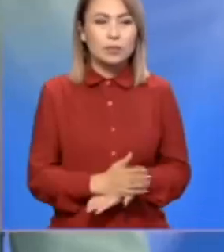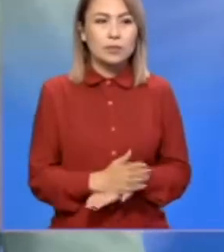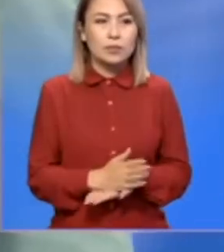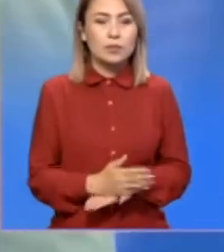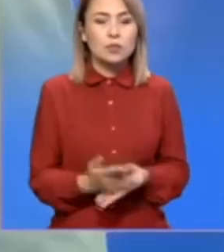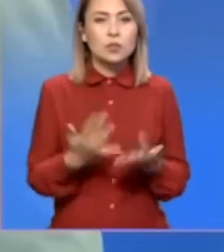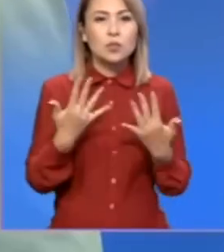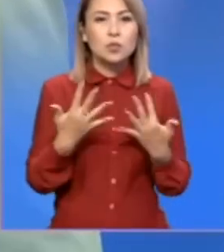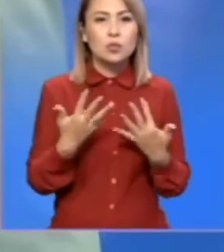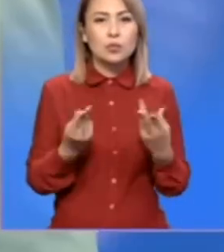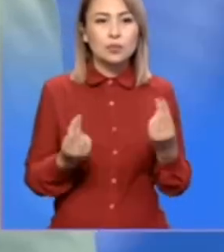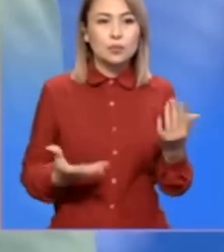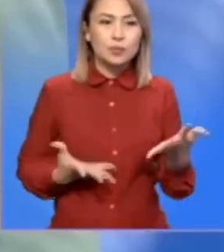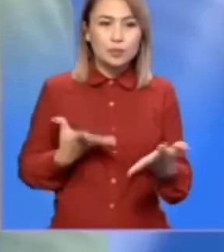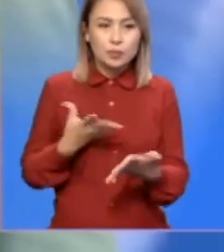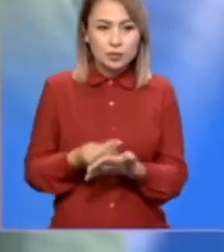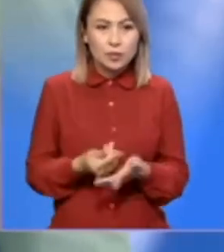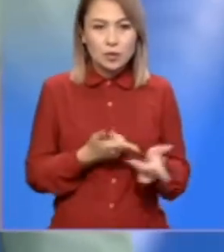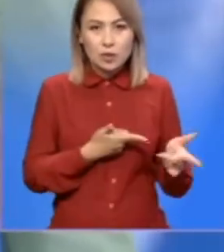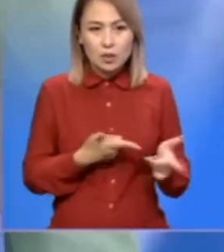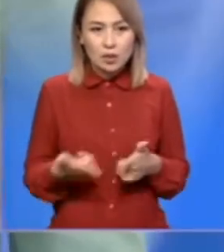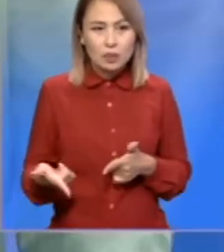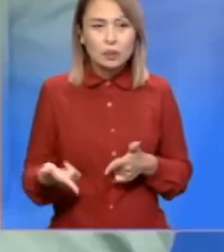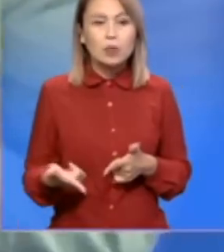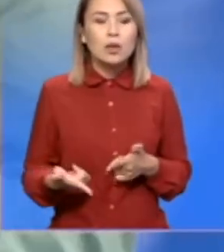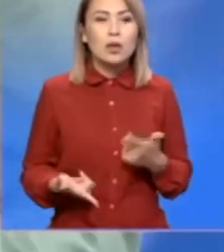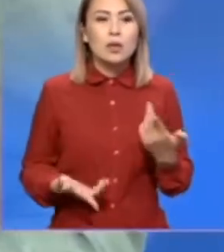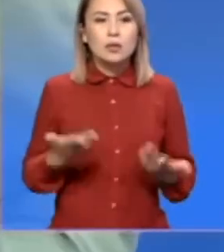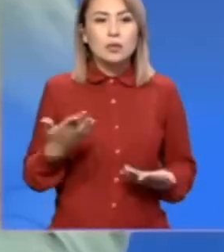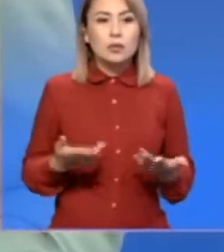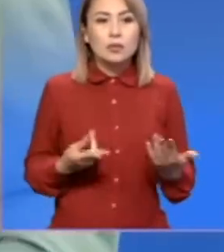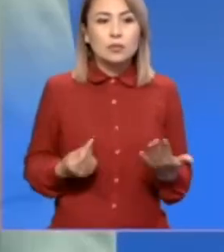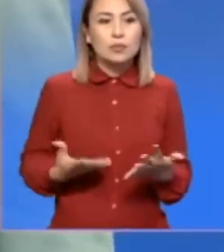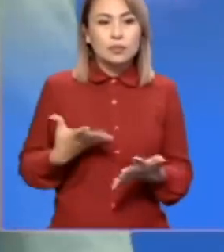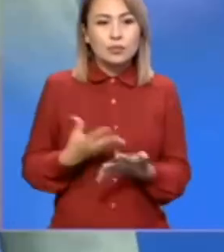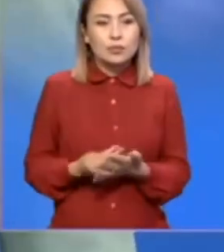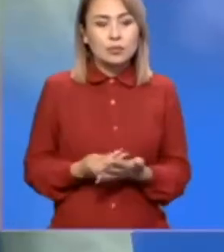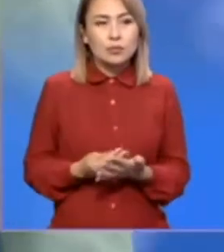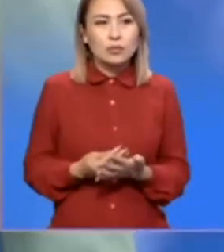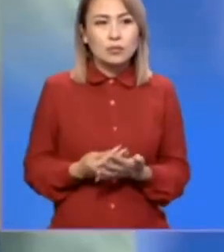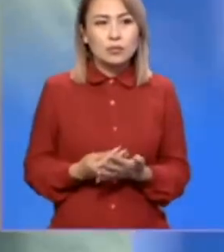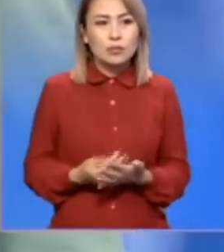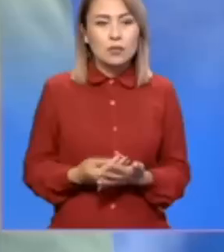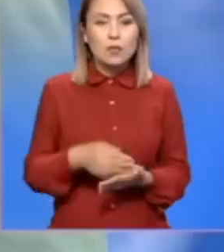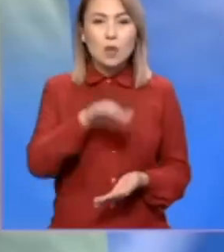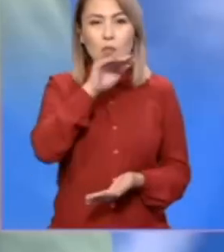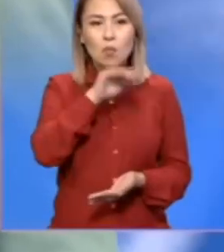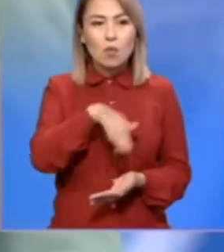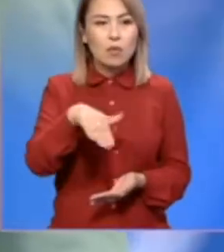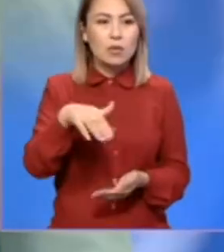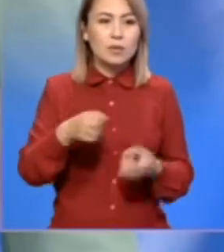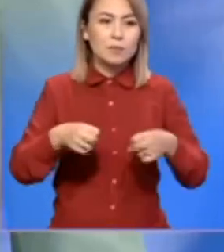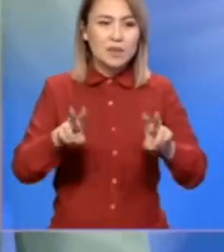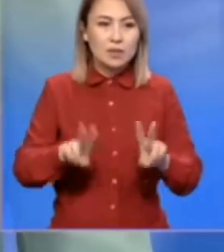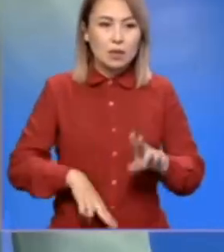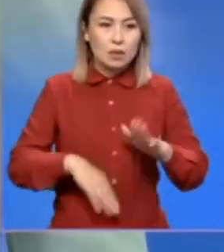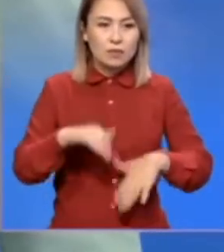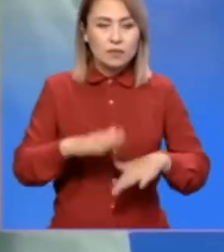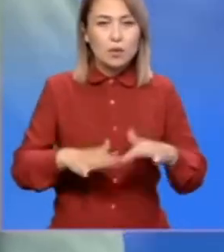таңда қаншалықты қаражат бөлуге дайын. Ол тек қана қаражатпен шешіле қоймайды ғой. Ол кәсіби мамандар,